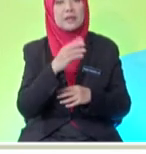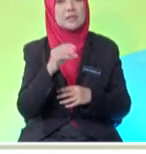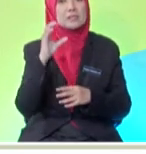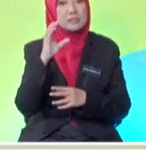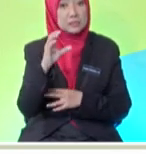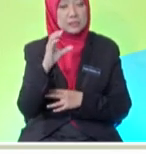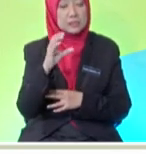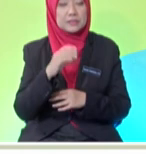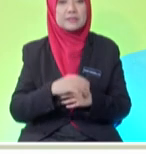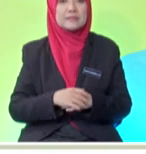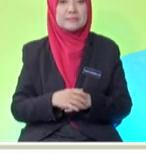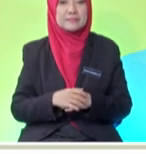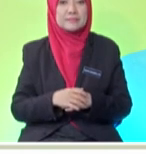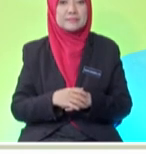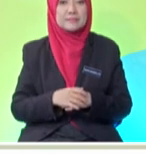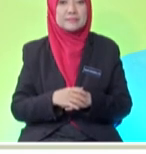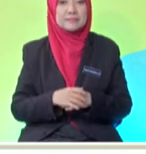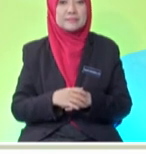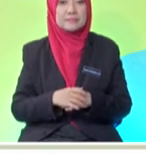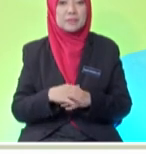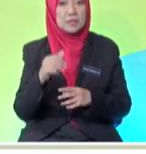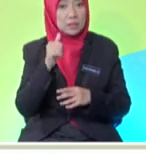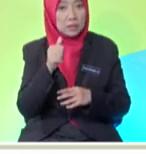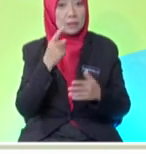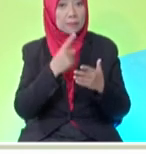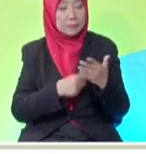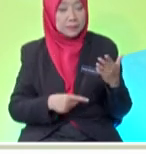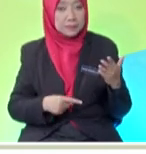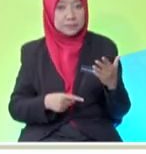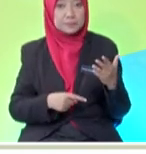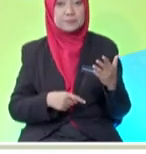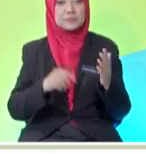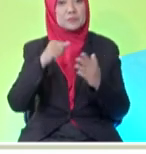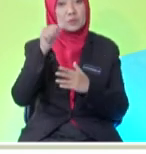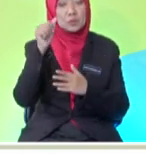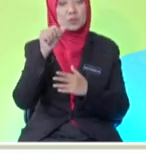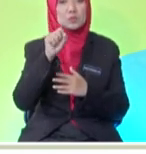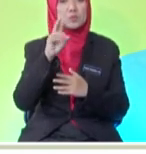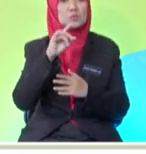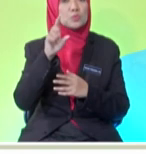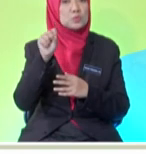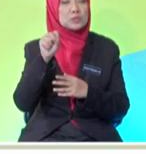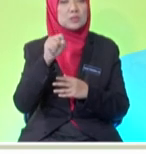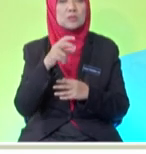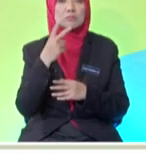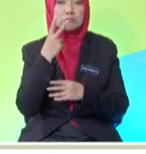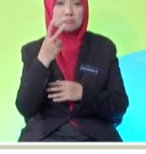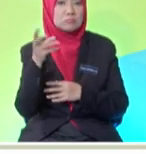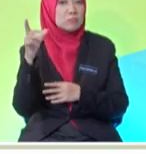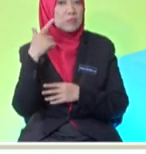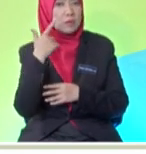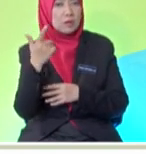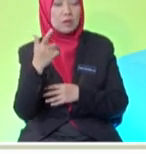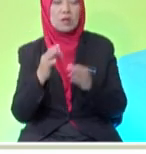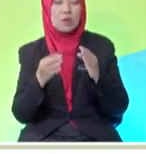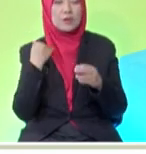dan si Oke jadi itu yaitu edukasi dan juga si dengar dan lihat jika terdapat kebocoran